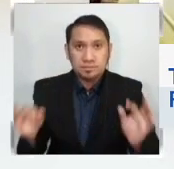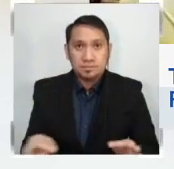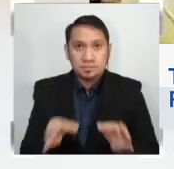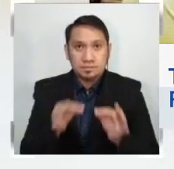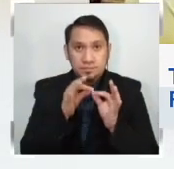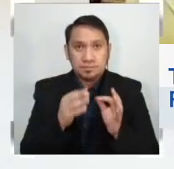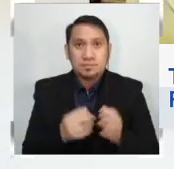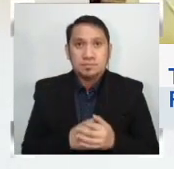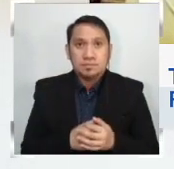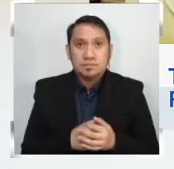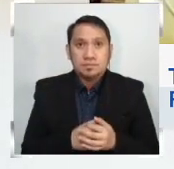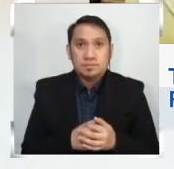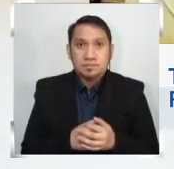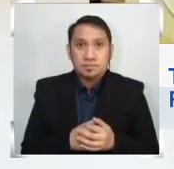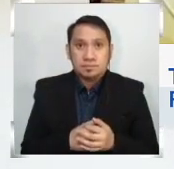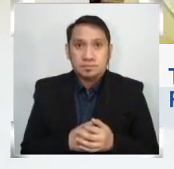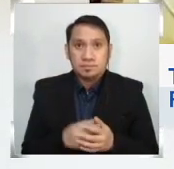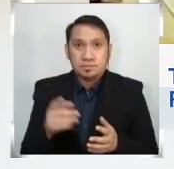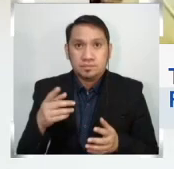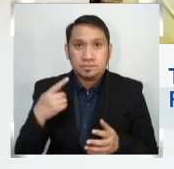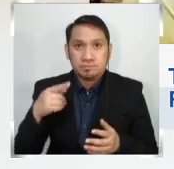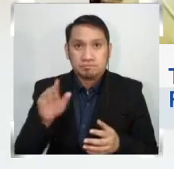ang solusyon lang talaga nila